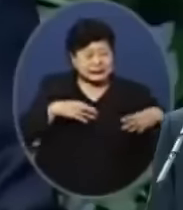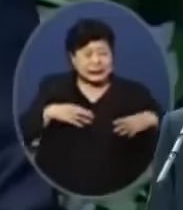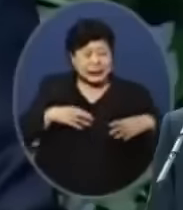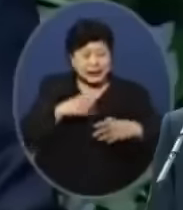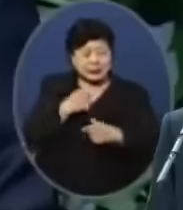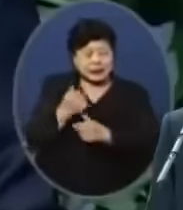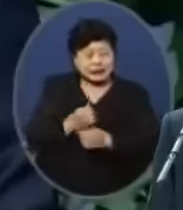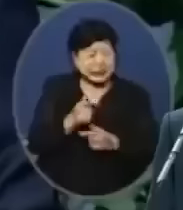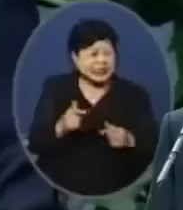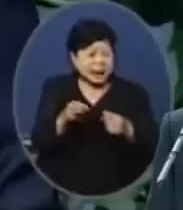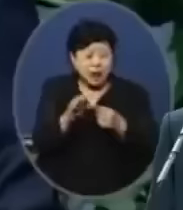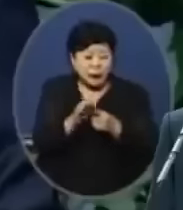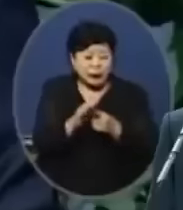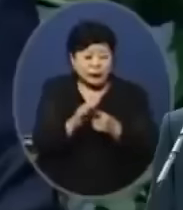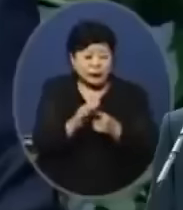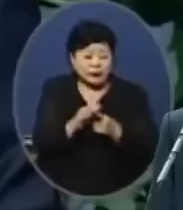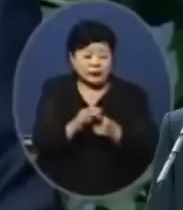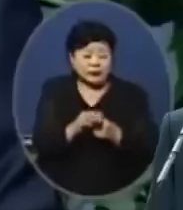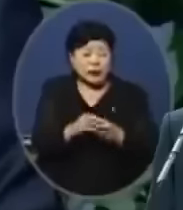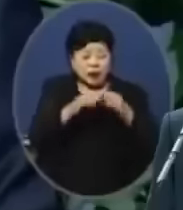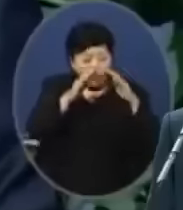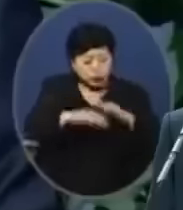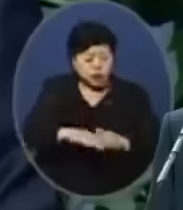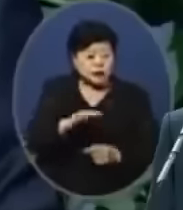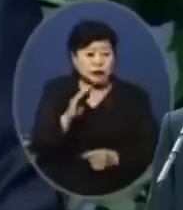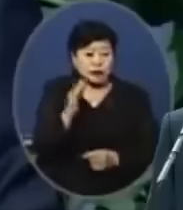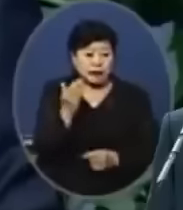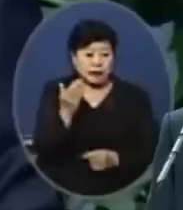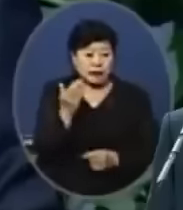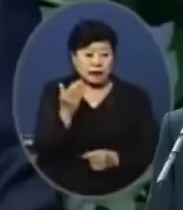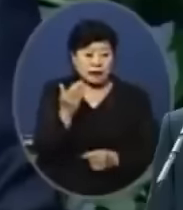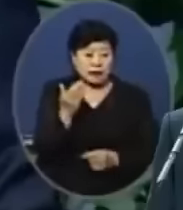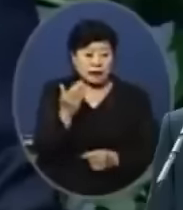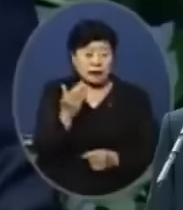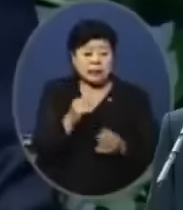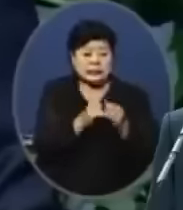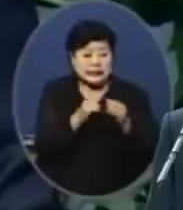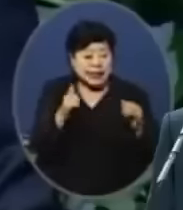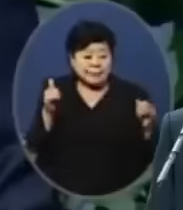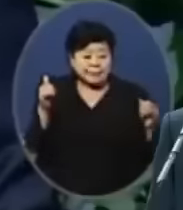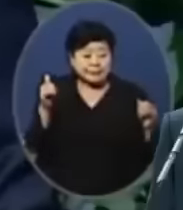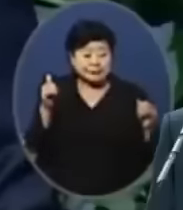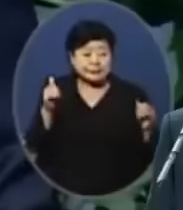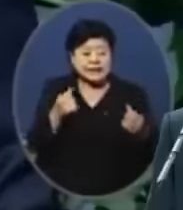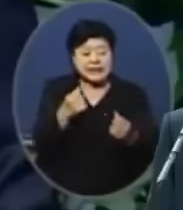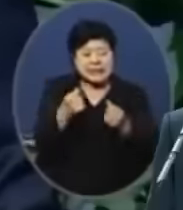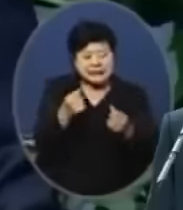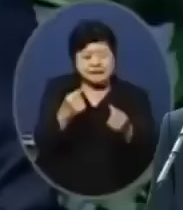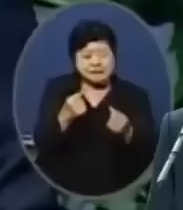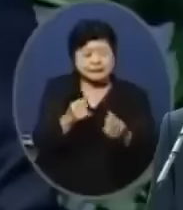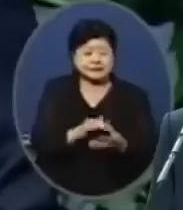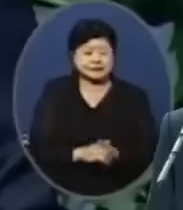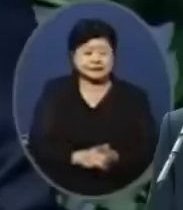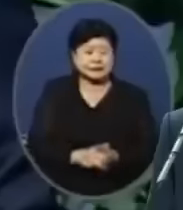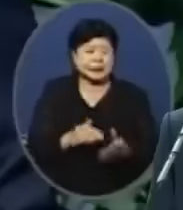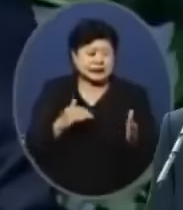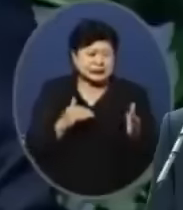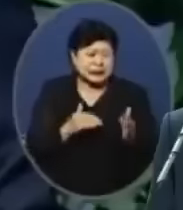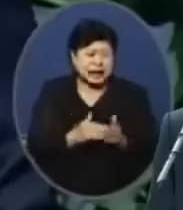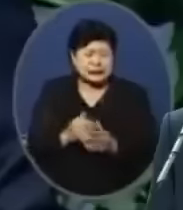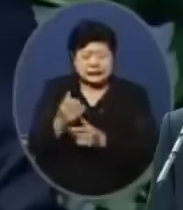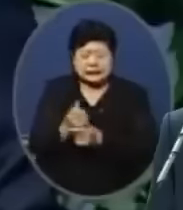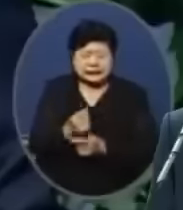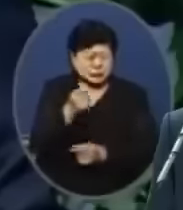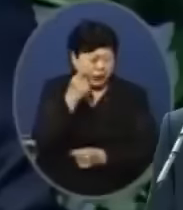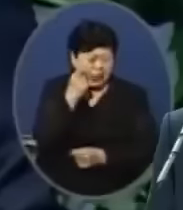하나님을 의지하지 않으면 반드시 무너지는 것입니다. 인간의 힘이란 끝까지 의지할 것이